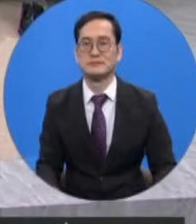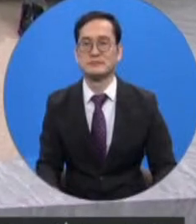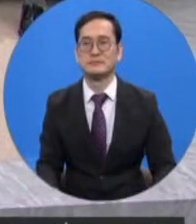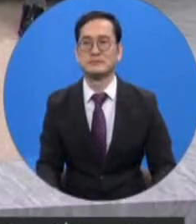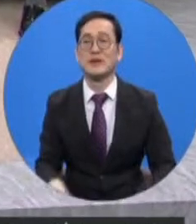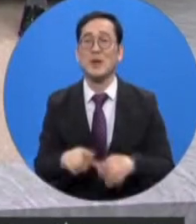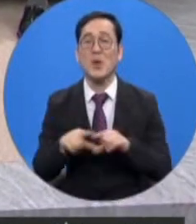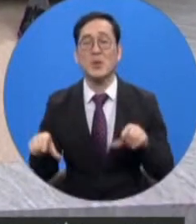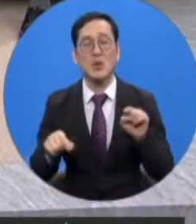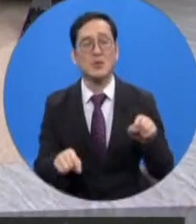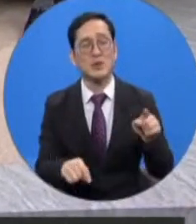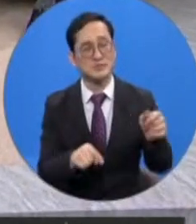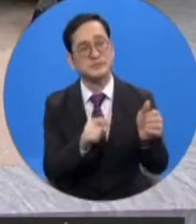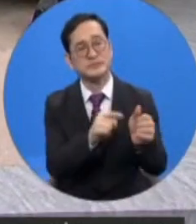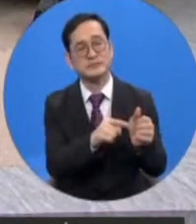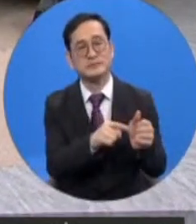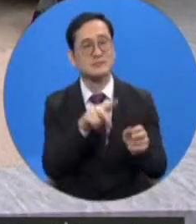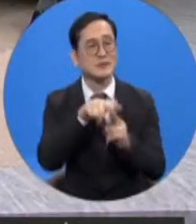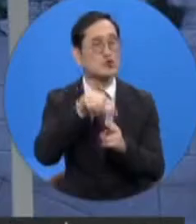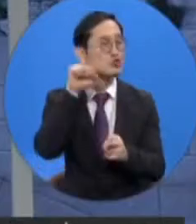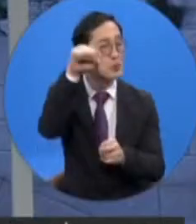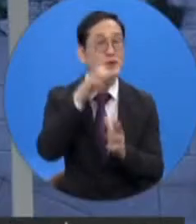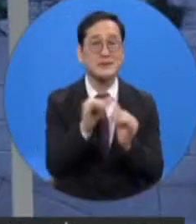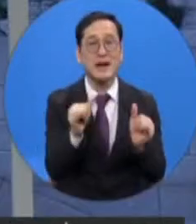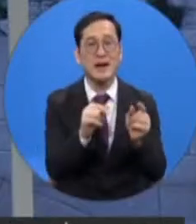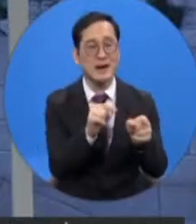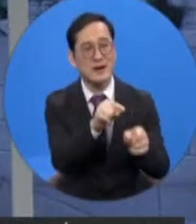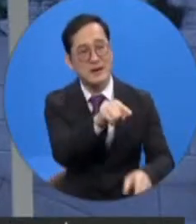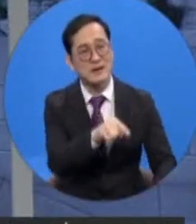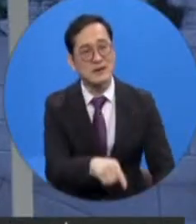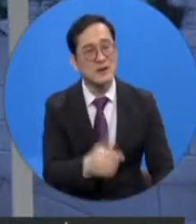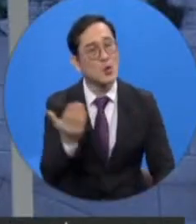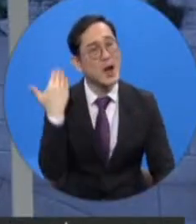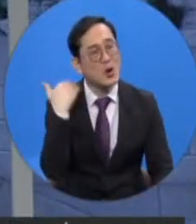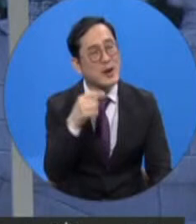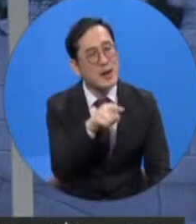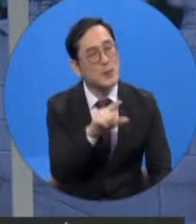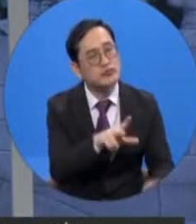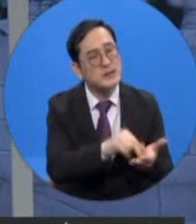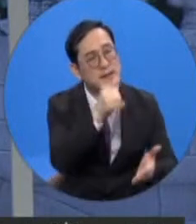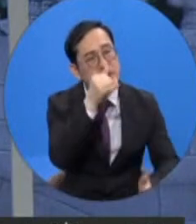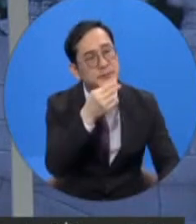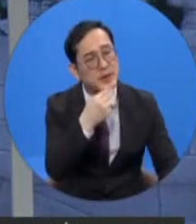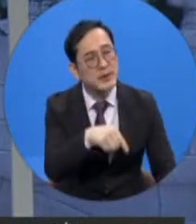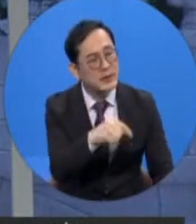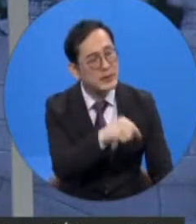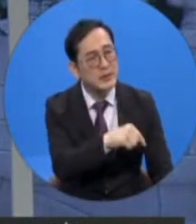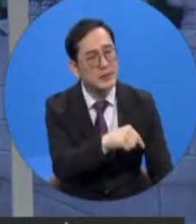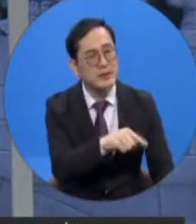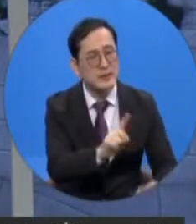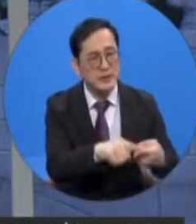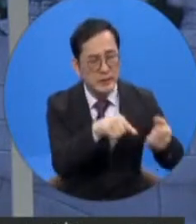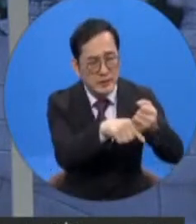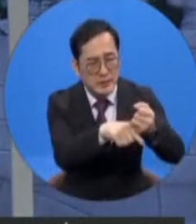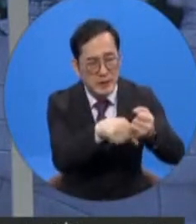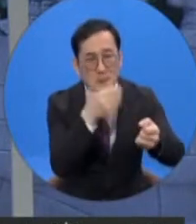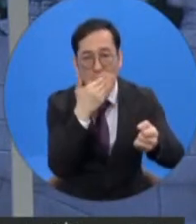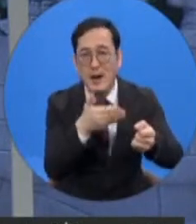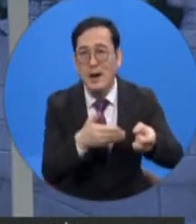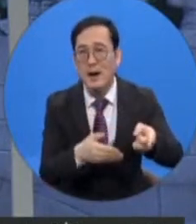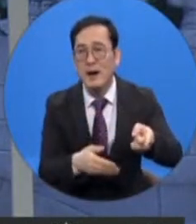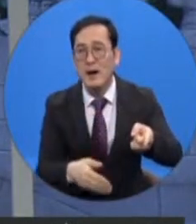아니 과거에 그런 거 있었어, 없었어? 앉혀서 위기 대응팀이나 레드팀이 법률팀까지 해서 체근하고 물어볼 수 있어요. 따질 수